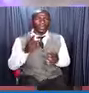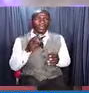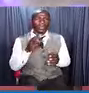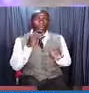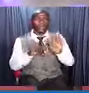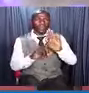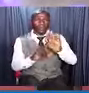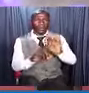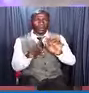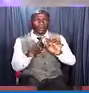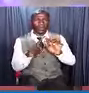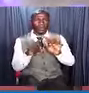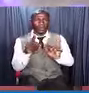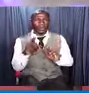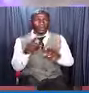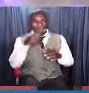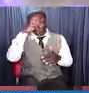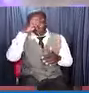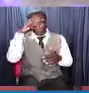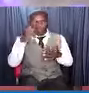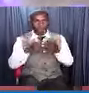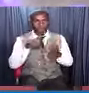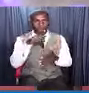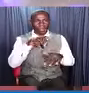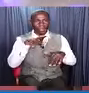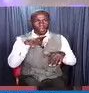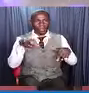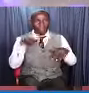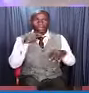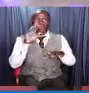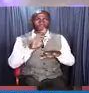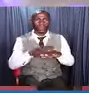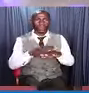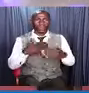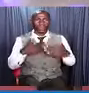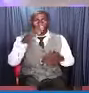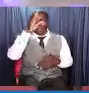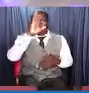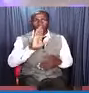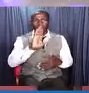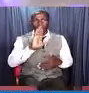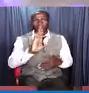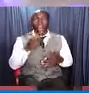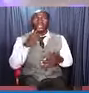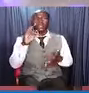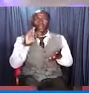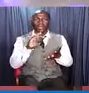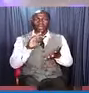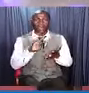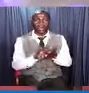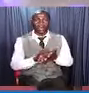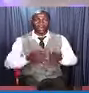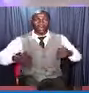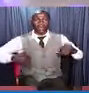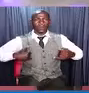not manifest himself in you. Maana ufanyayo. Because whatever you si agizo lake. Is not his command. Ndio maana nimekuambia. That's why I've told you. Ni raha